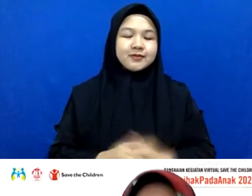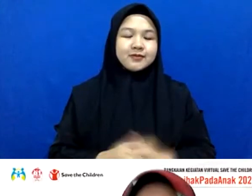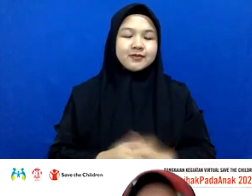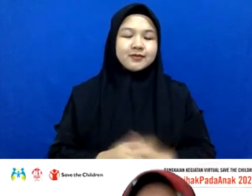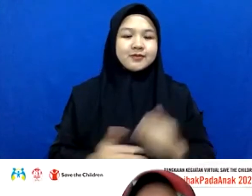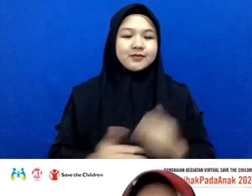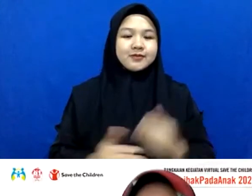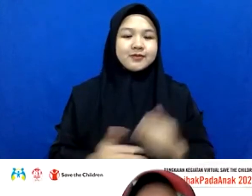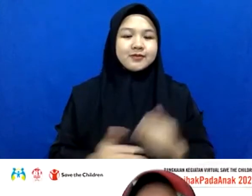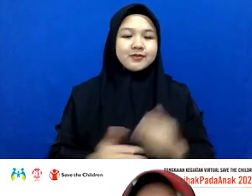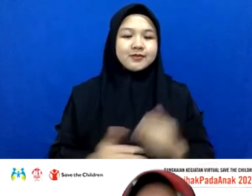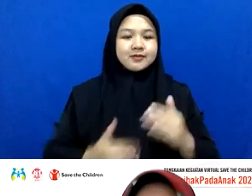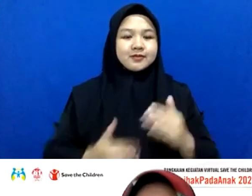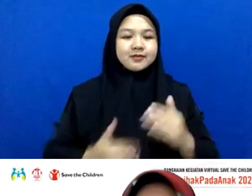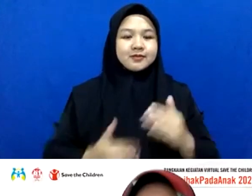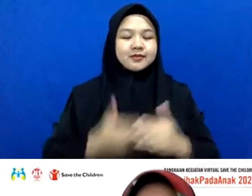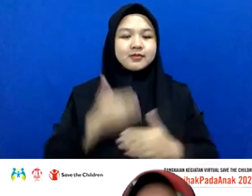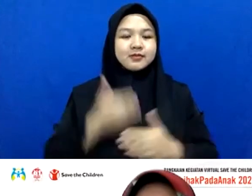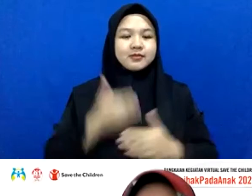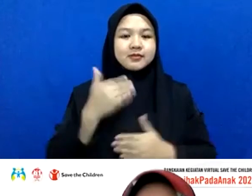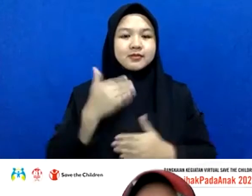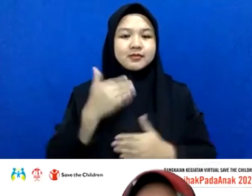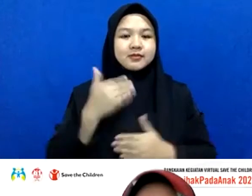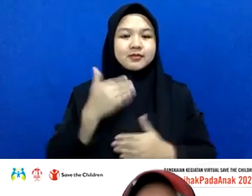ada Bapak